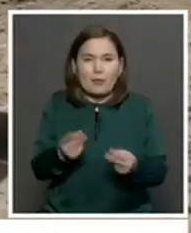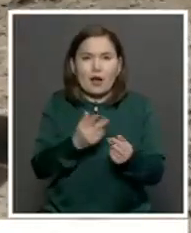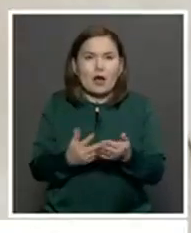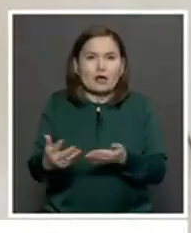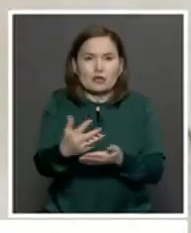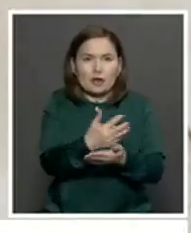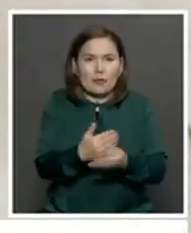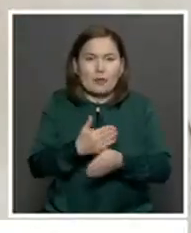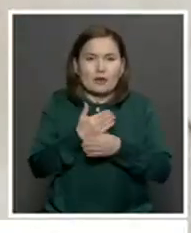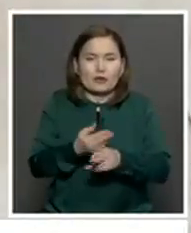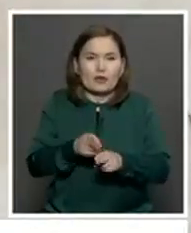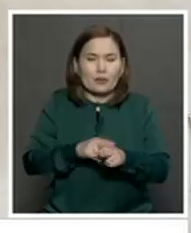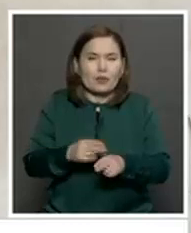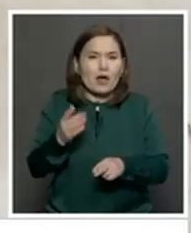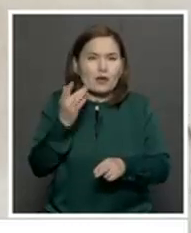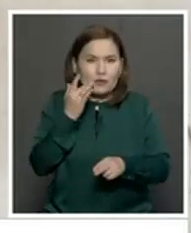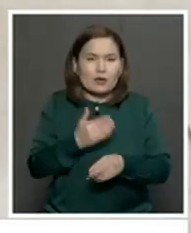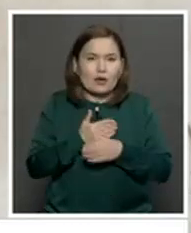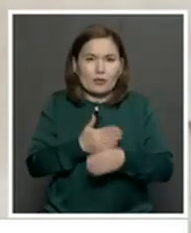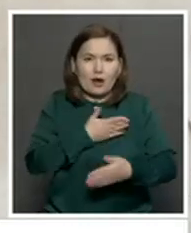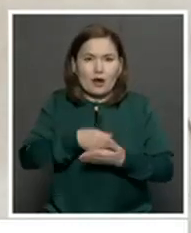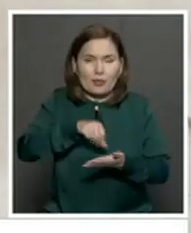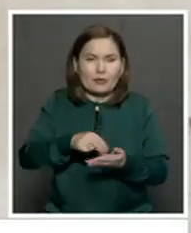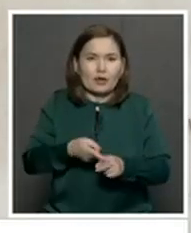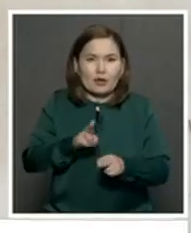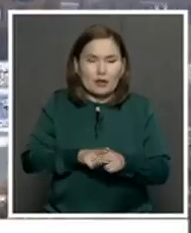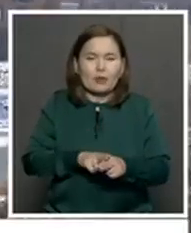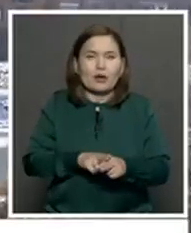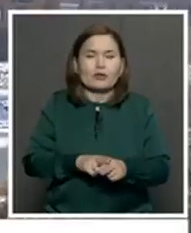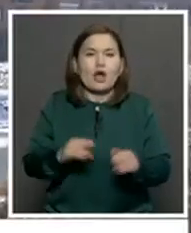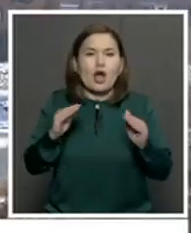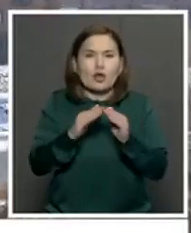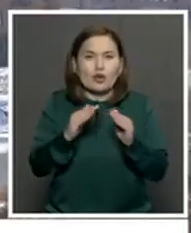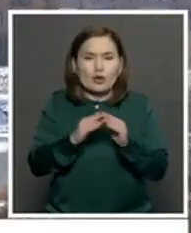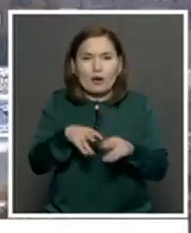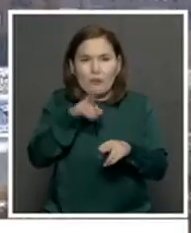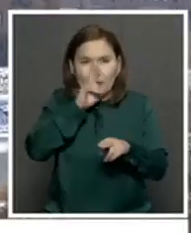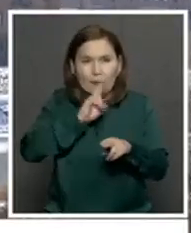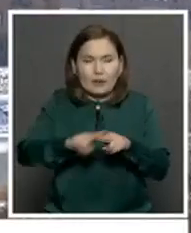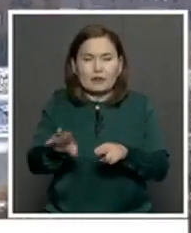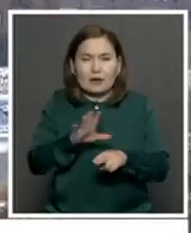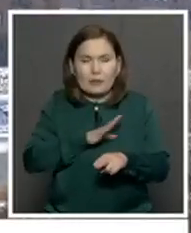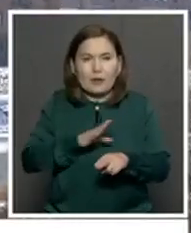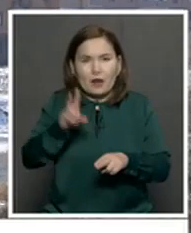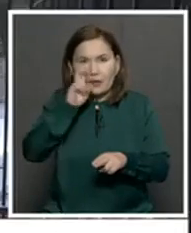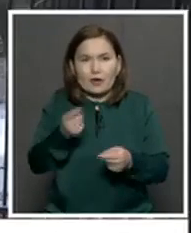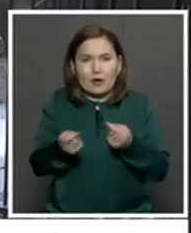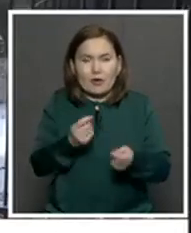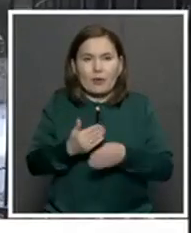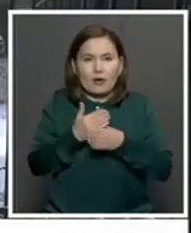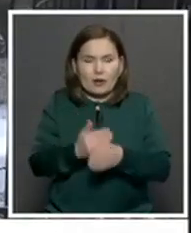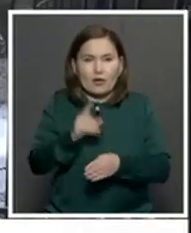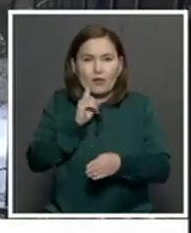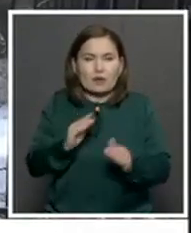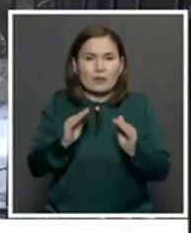жылу жинап, қолынан келгенше көмек көрсетіп жатыр. Қайғыдан қан жұтып, үйсіз күйсіз қалған жанұяға әкімдік тарапынан уақытша баспана берілетін